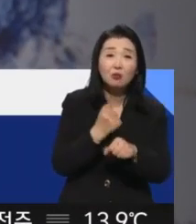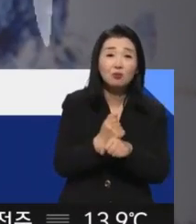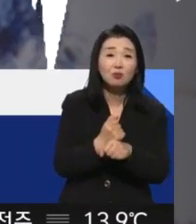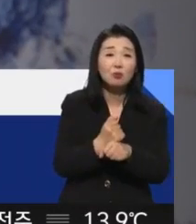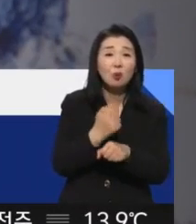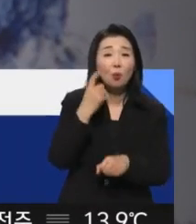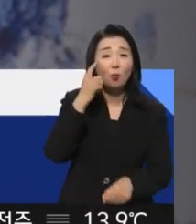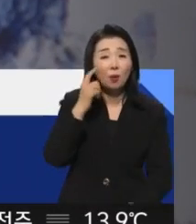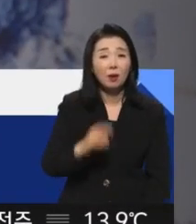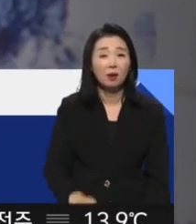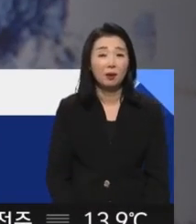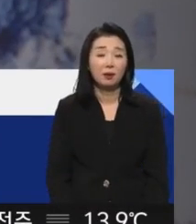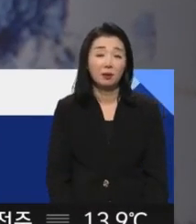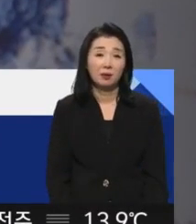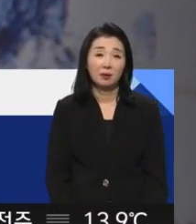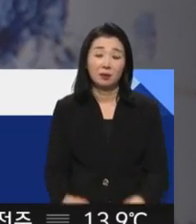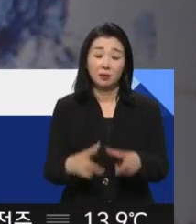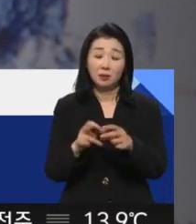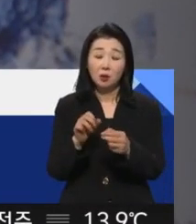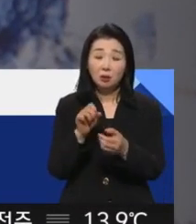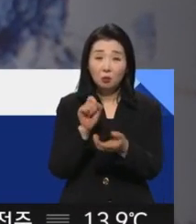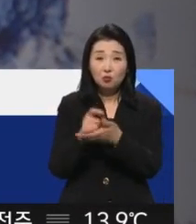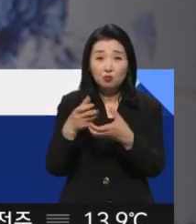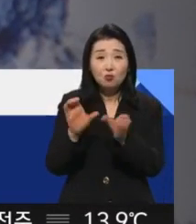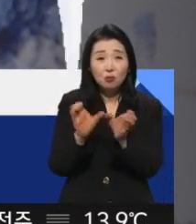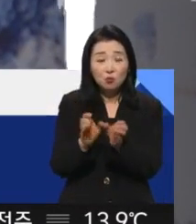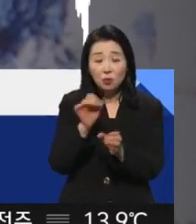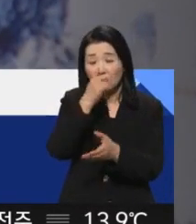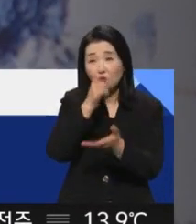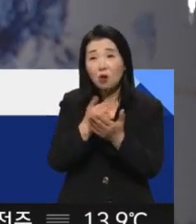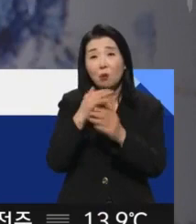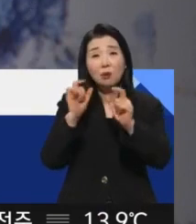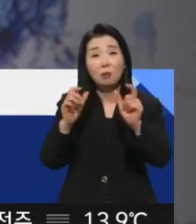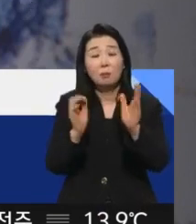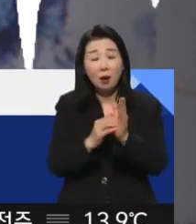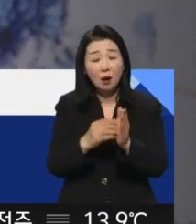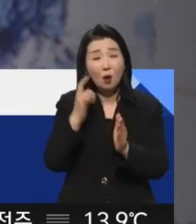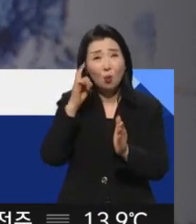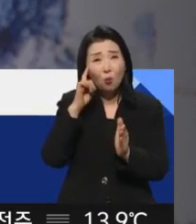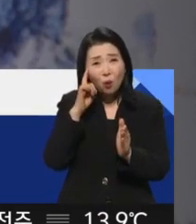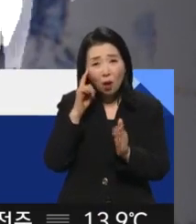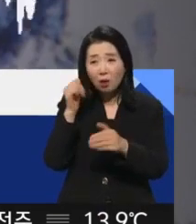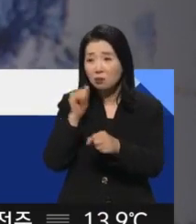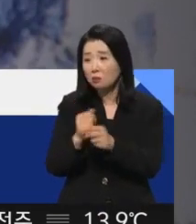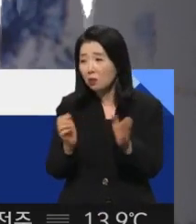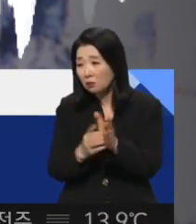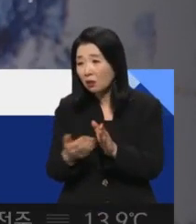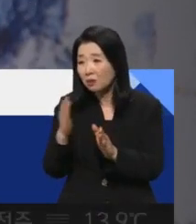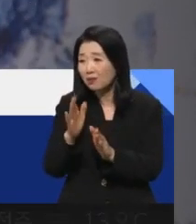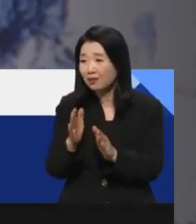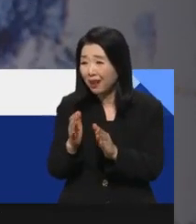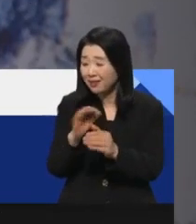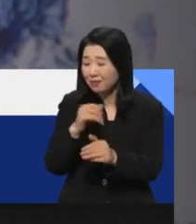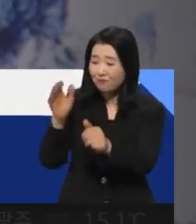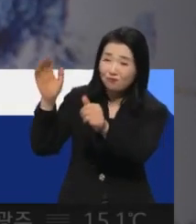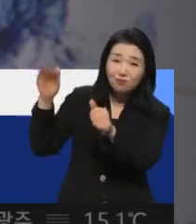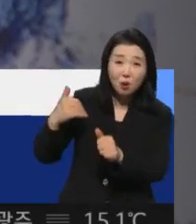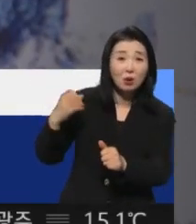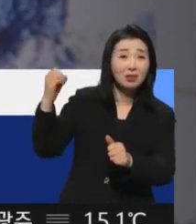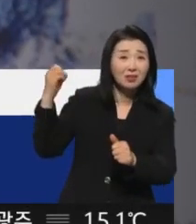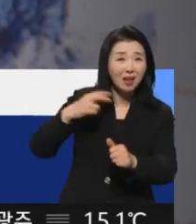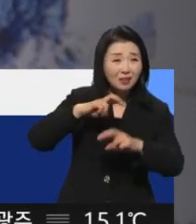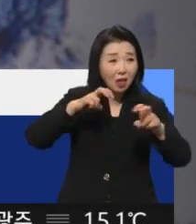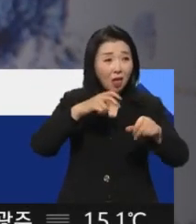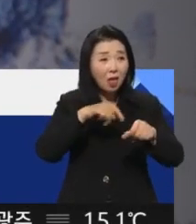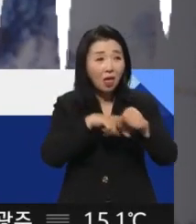경찰이 무혐의 처분한 사건을 죽은 사건 다시 되돌려서 죽은 사건으로 다시 흉기를 만들고 있는 거 아닙니까? 예전